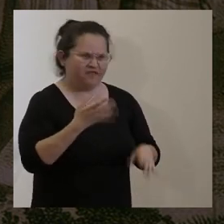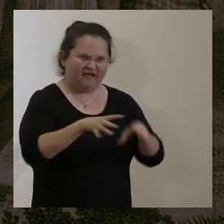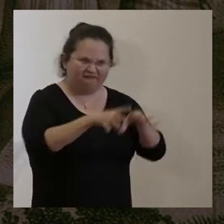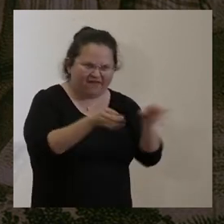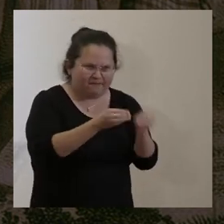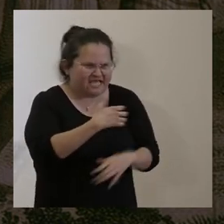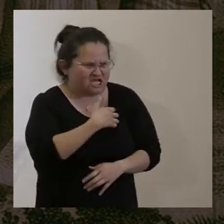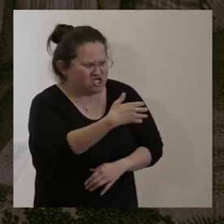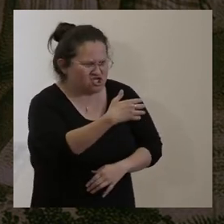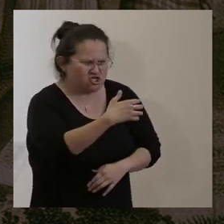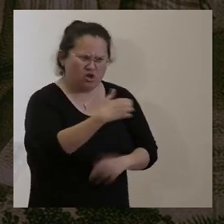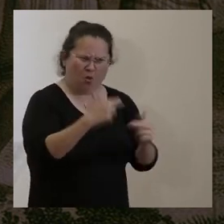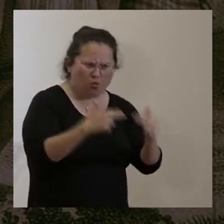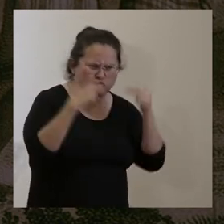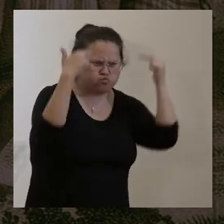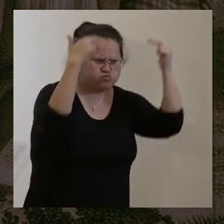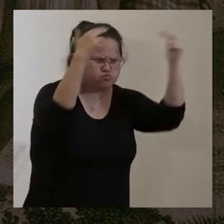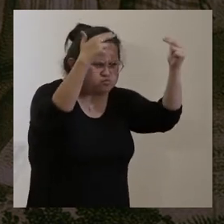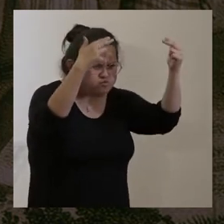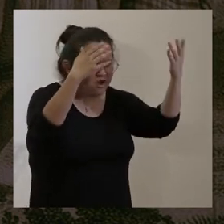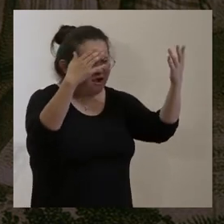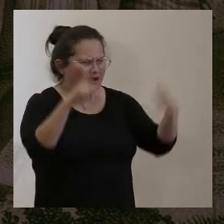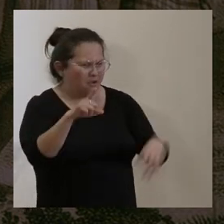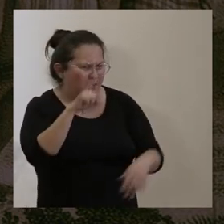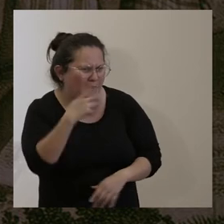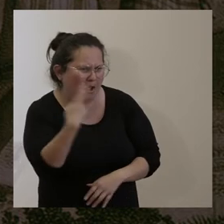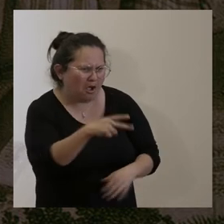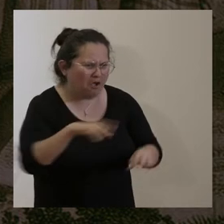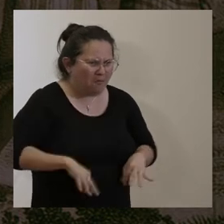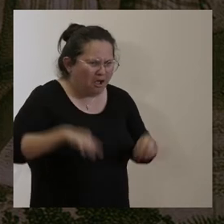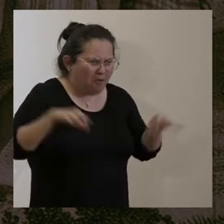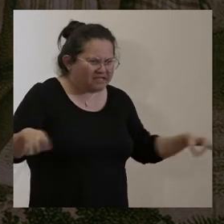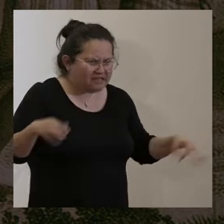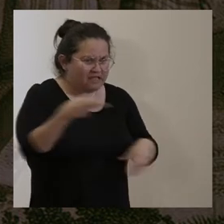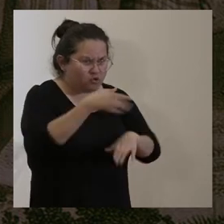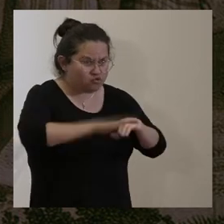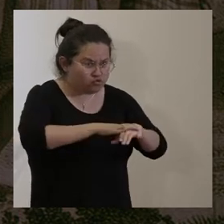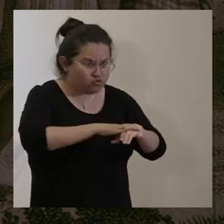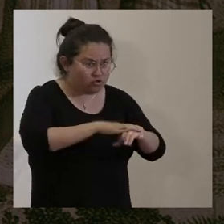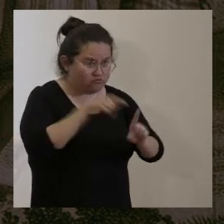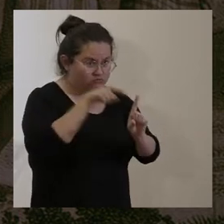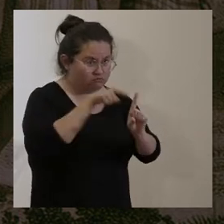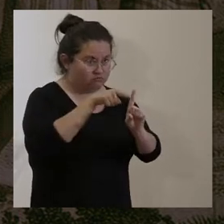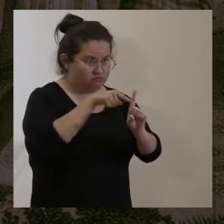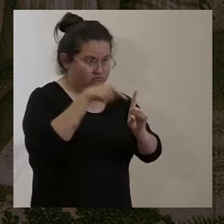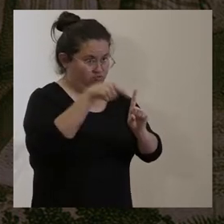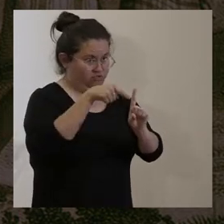vendu par, nous dit de Grandpré, par son seigneur suzerain.